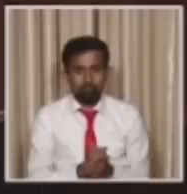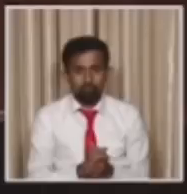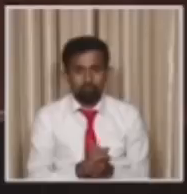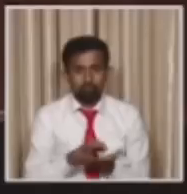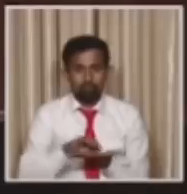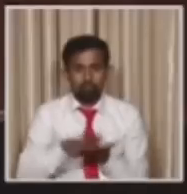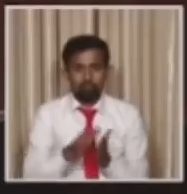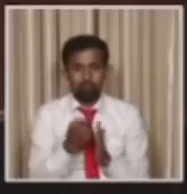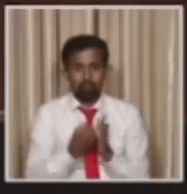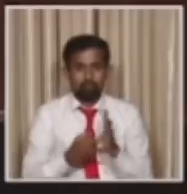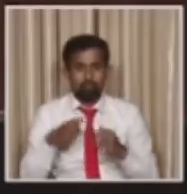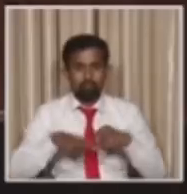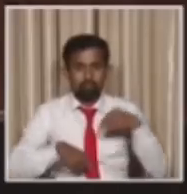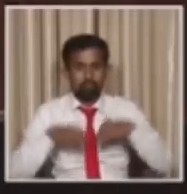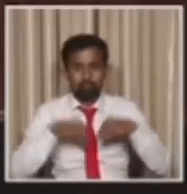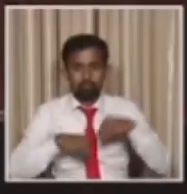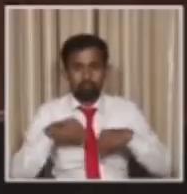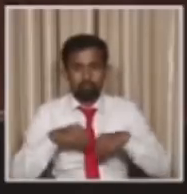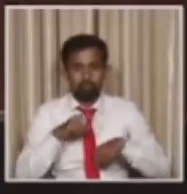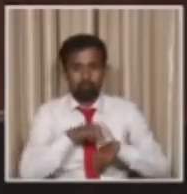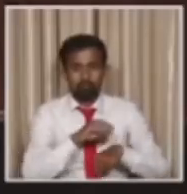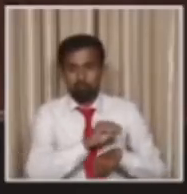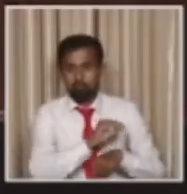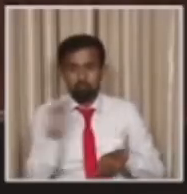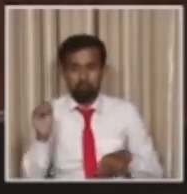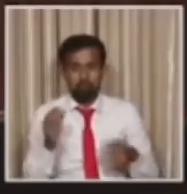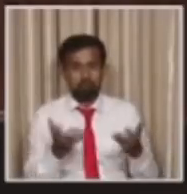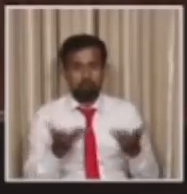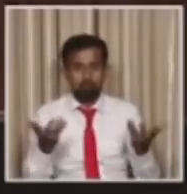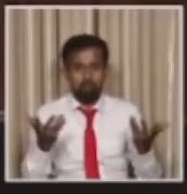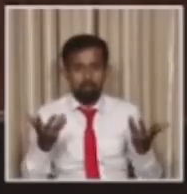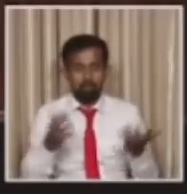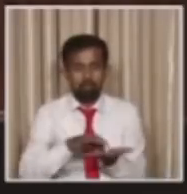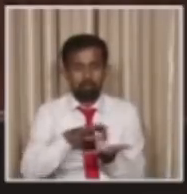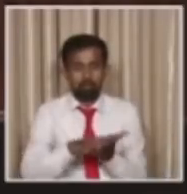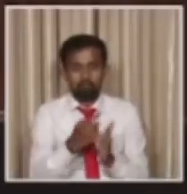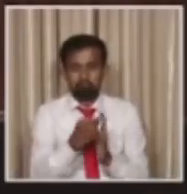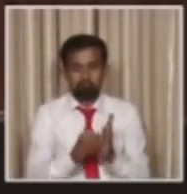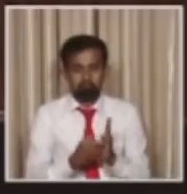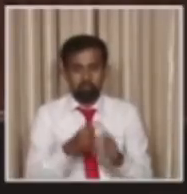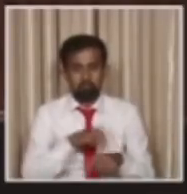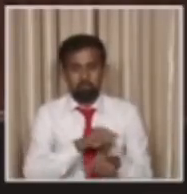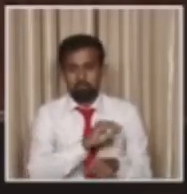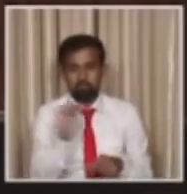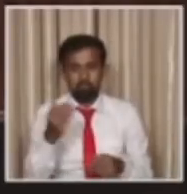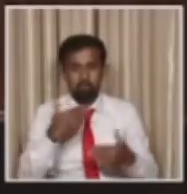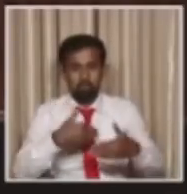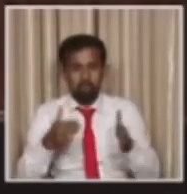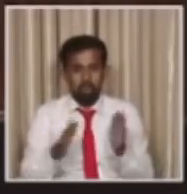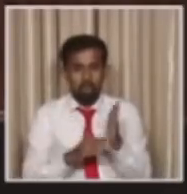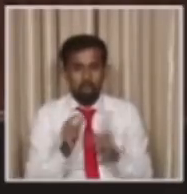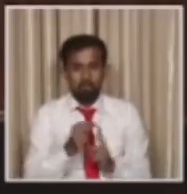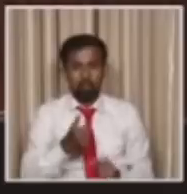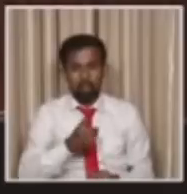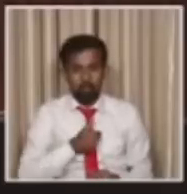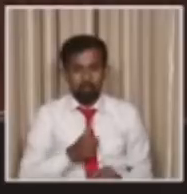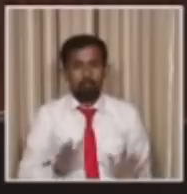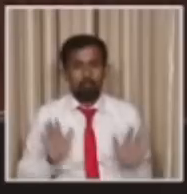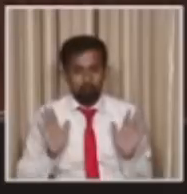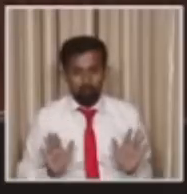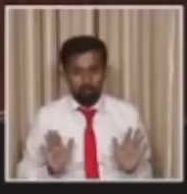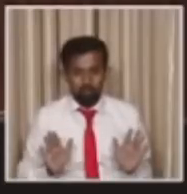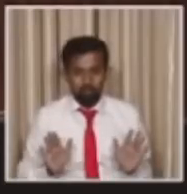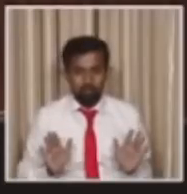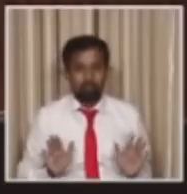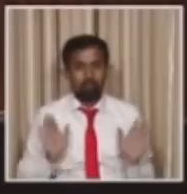ස්ථාර නියෝගවල ඡන්ද විමසලා කාලය දික් කරන්න බෑ. ස්ථාර නියෝගවල බෑ කාලය දික් කරන්න පුළුවන් කැබිනට් අමතුරා එකඟතාවයේ මත.